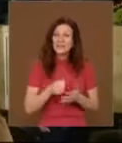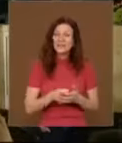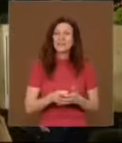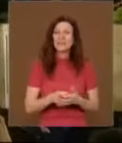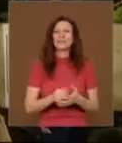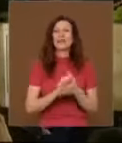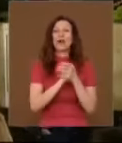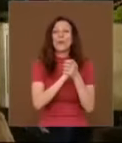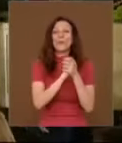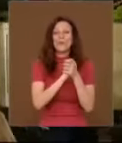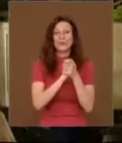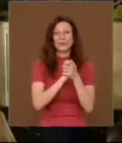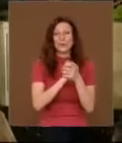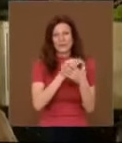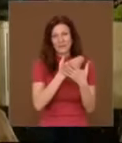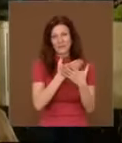поздрави